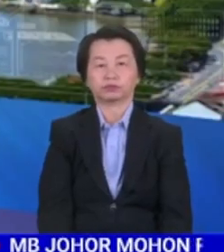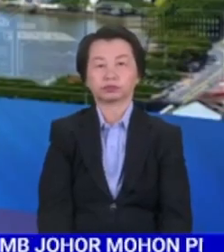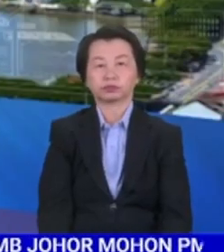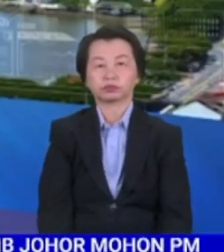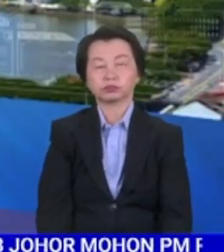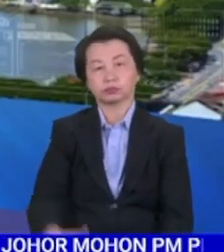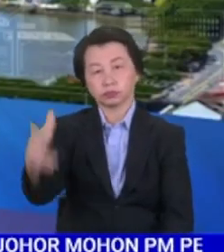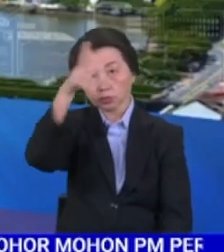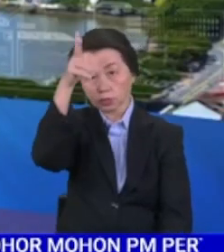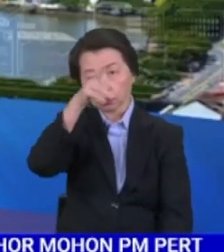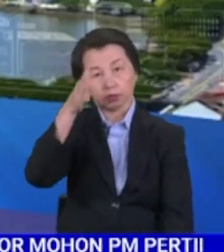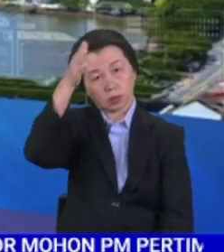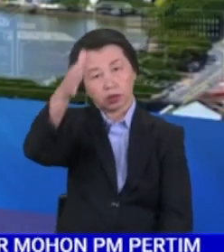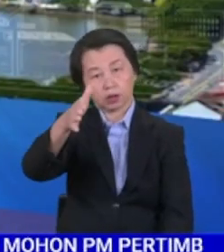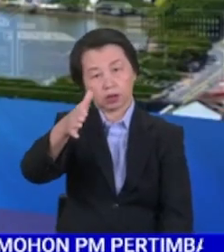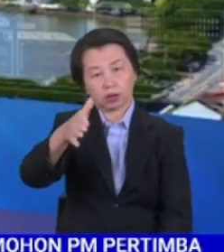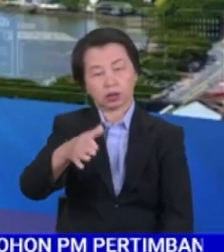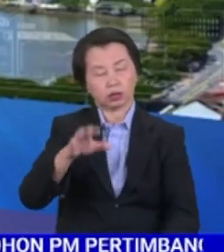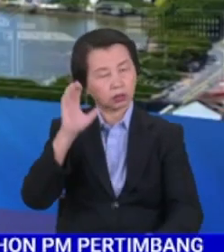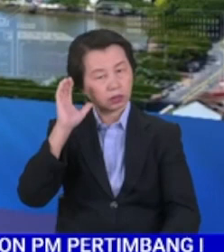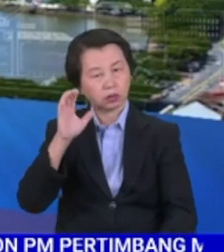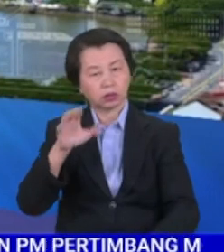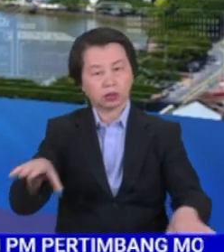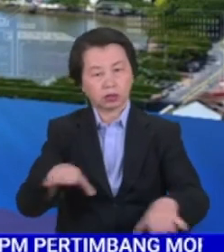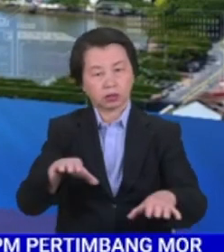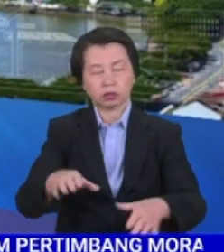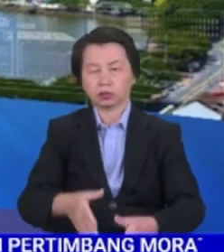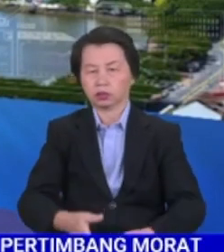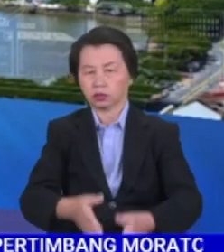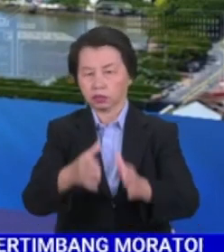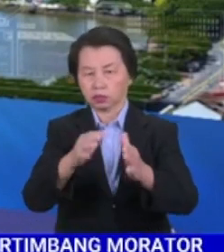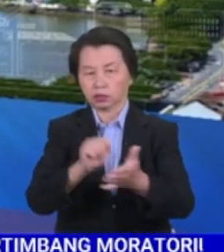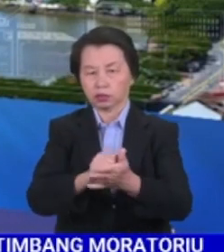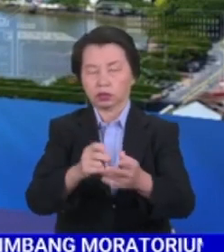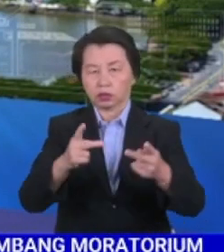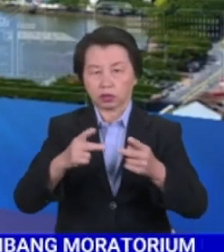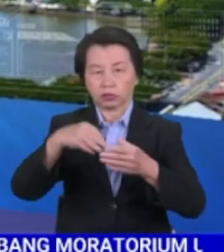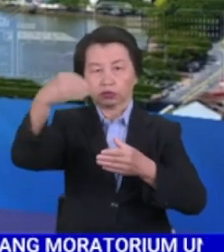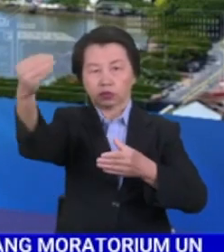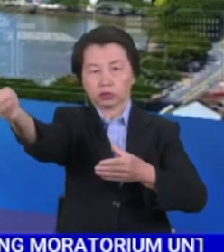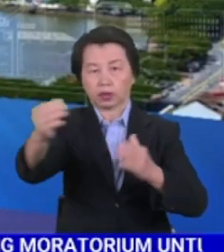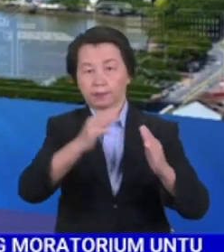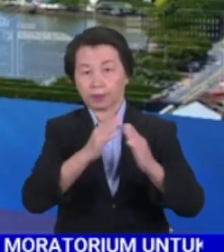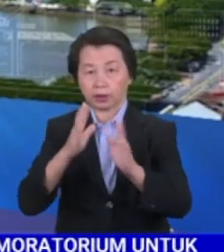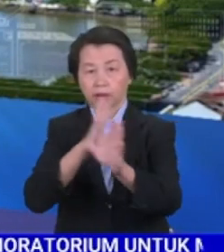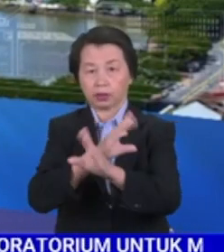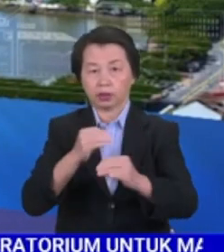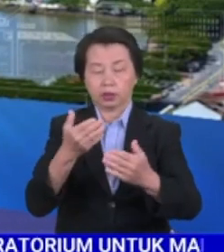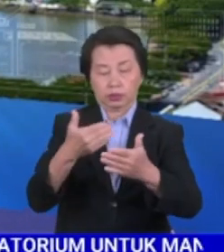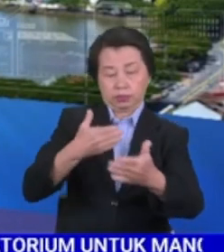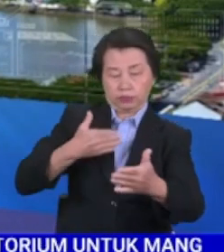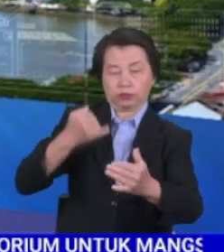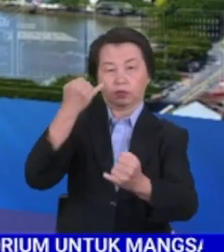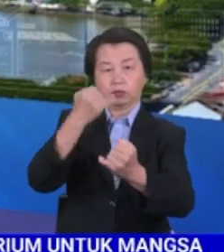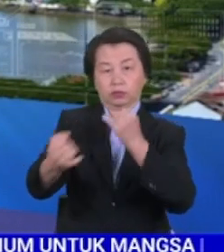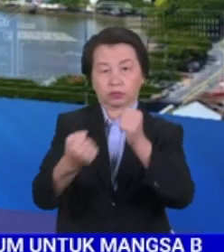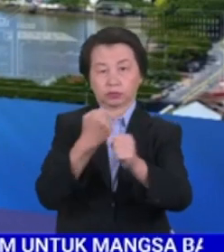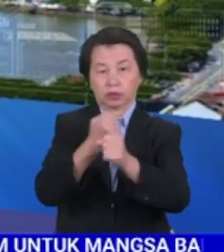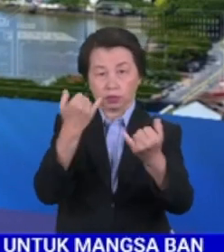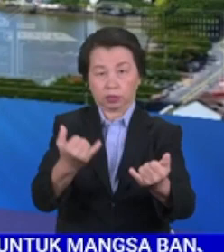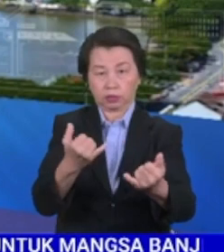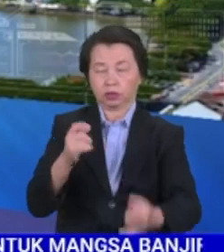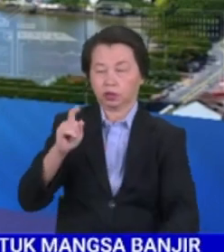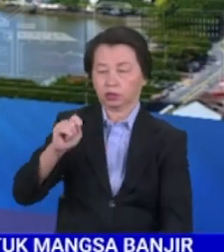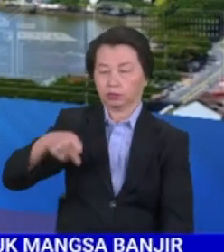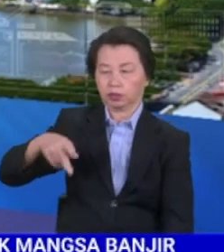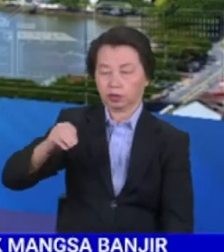Sementara itu, kerajaan akan bina kesemua jalan jiwa murni di kawasan luar bandar Sarawak sebelum penghujung tahun ini. Timbalan Perdana